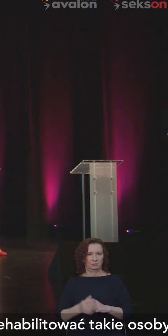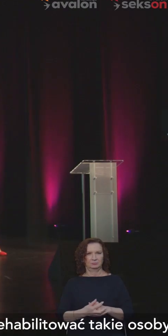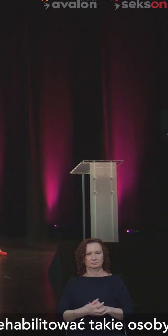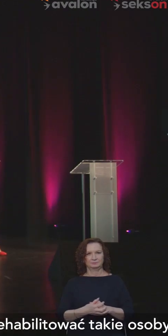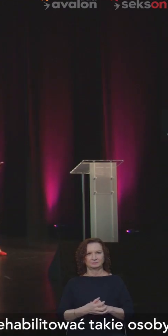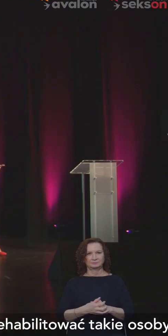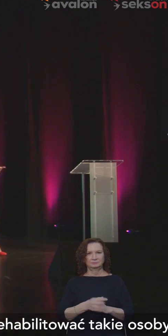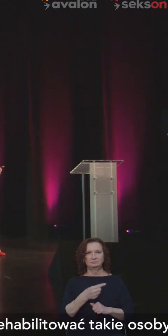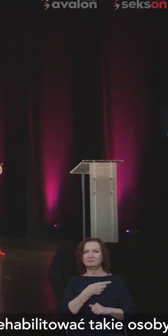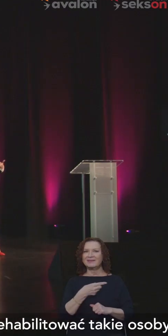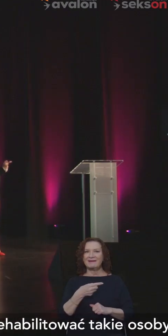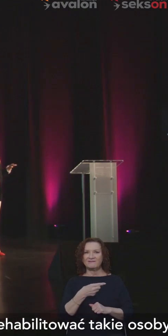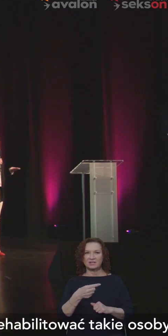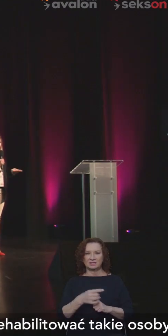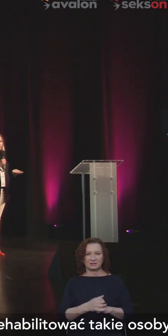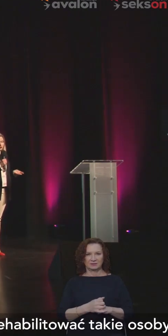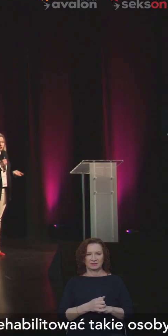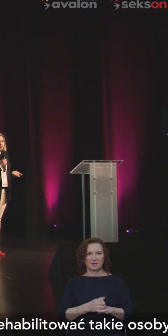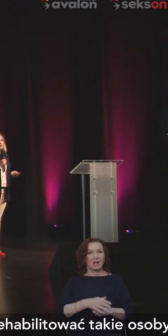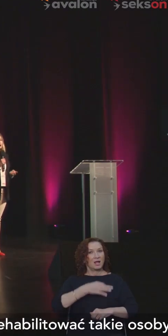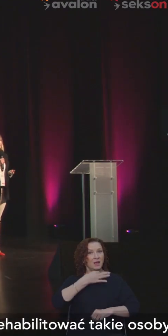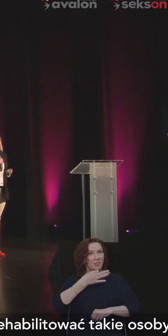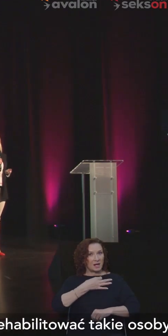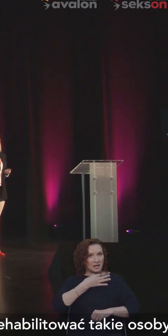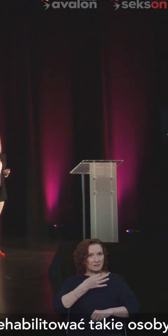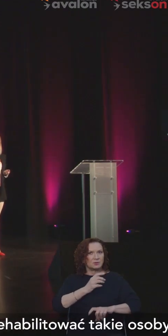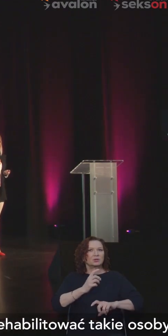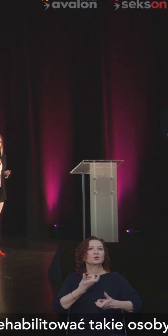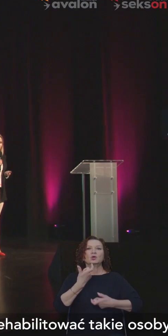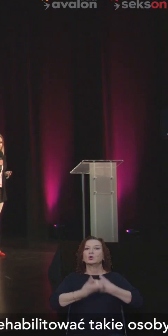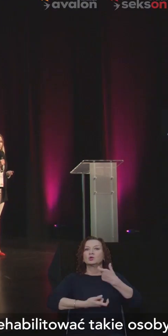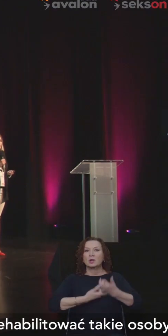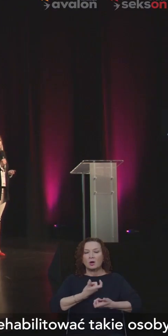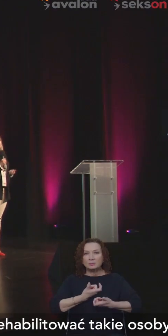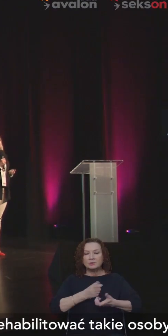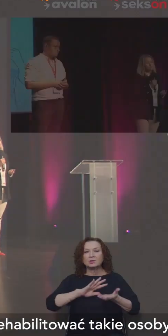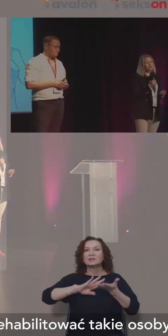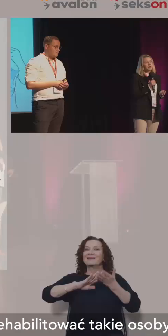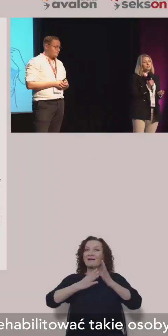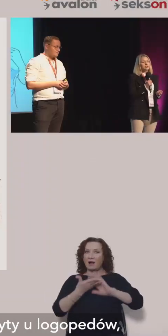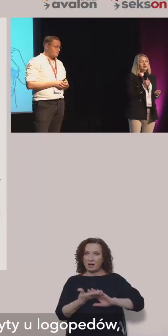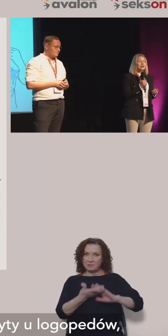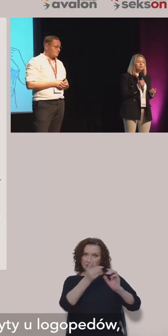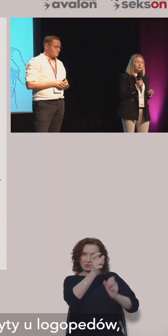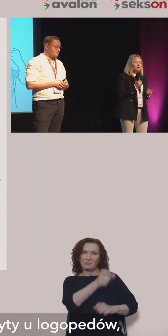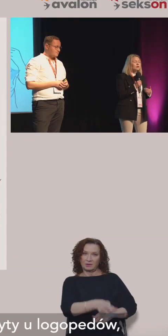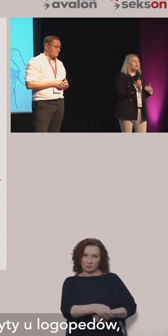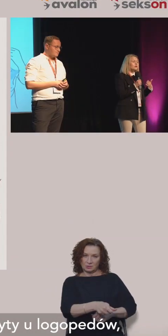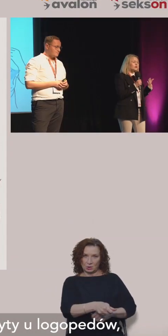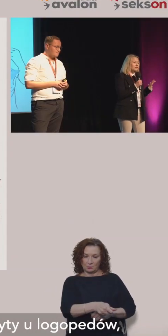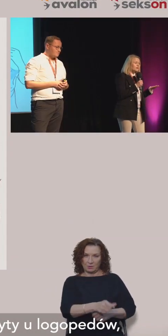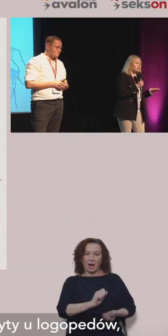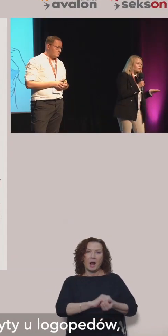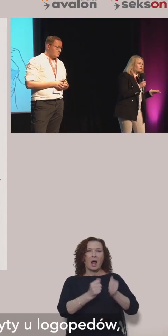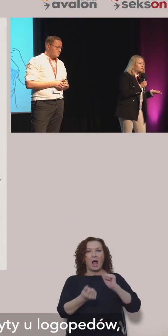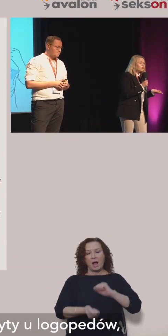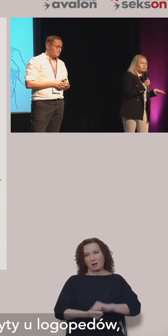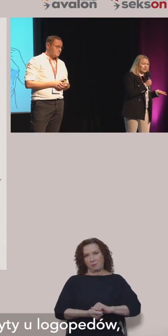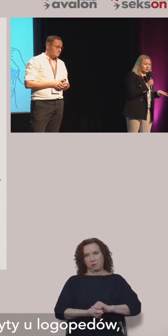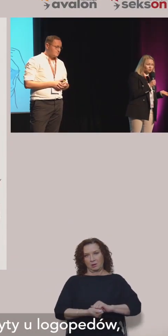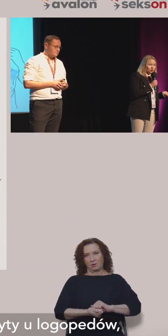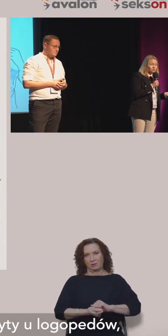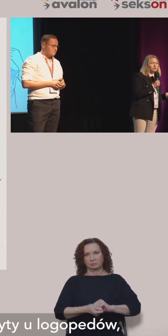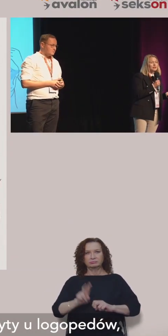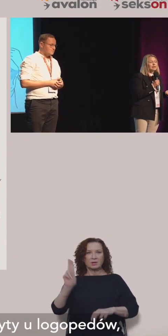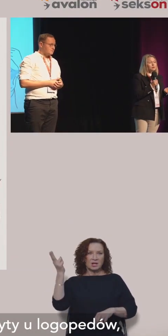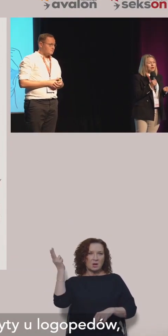Najlepszą wtedy opcją z perspektywy medycznej jest oczywiście zrehabilitować takie osoby, czyli albo